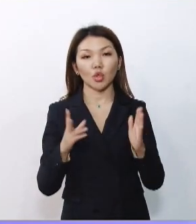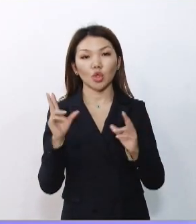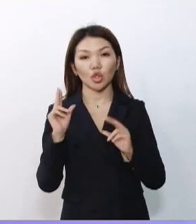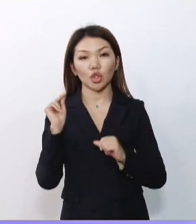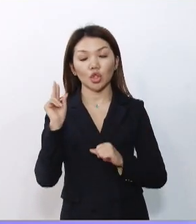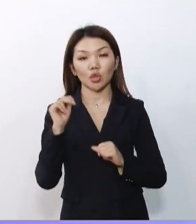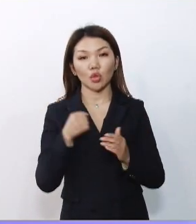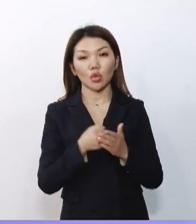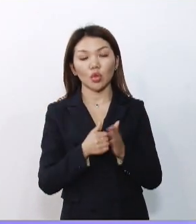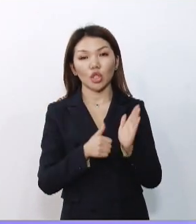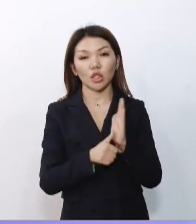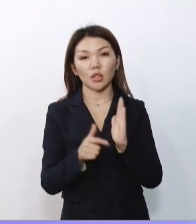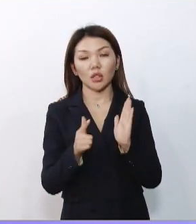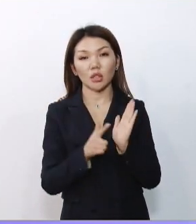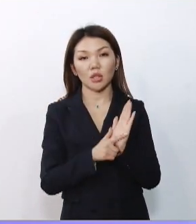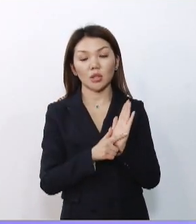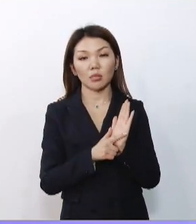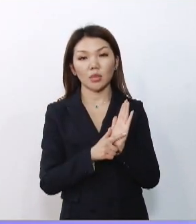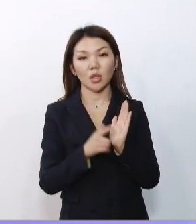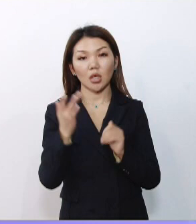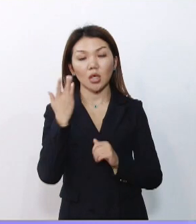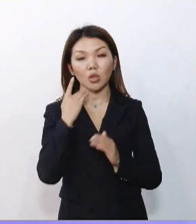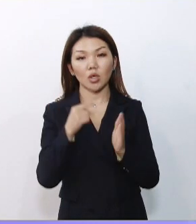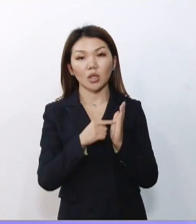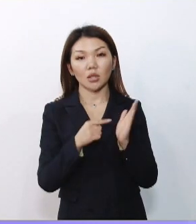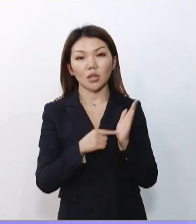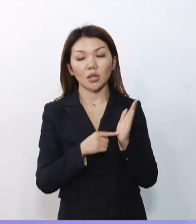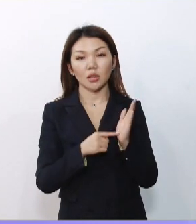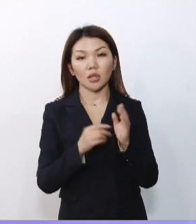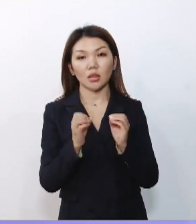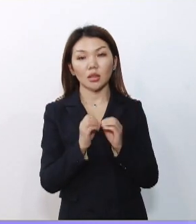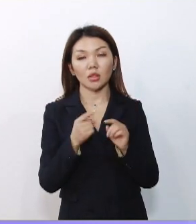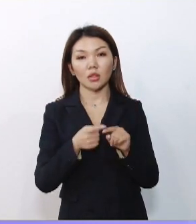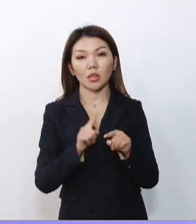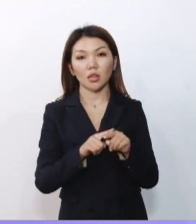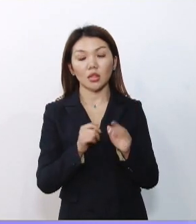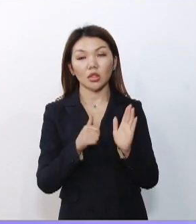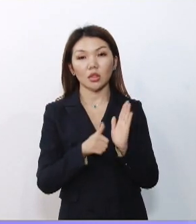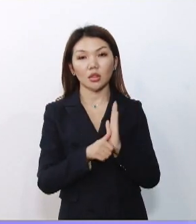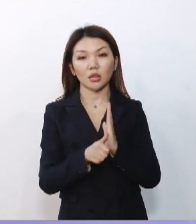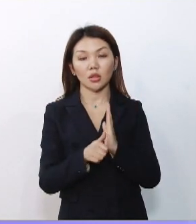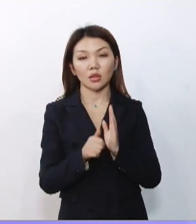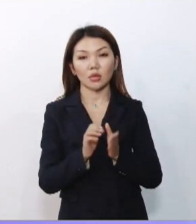67, которое разделится на 10. Это 60.